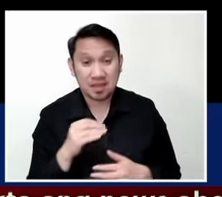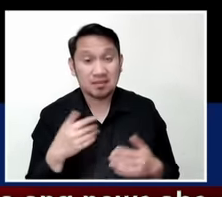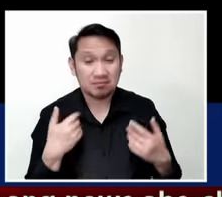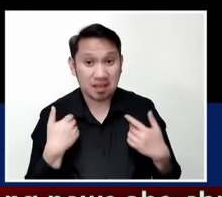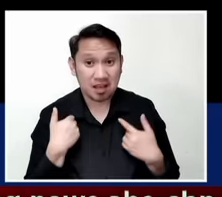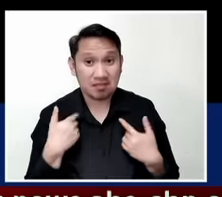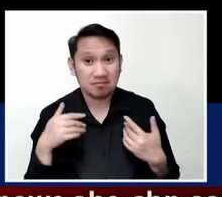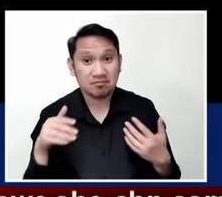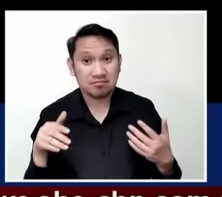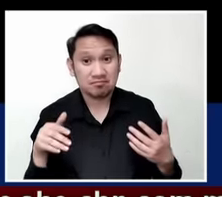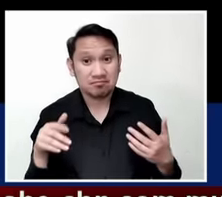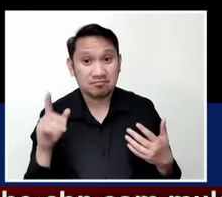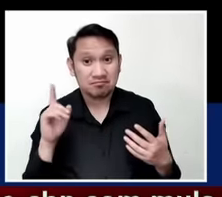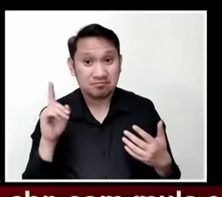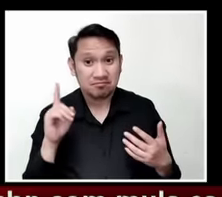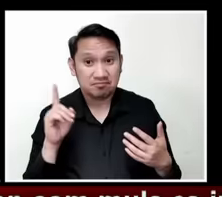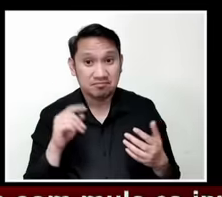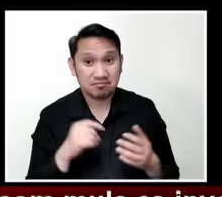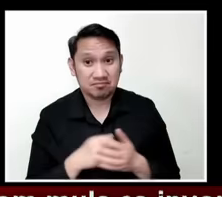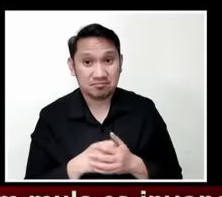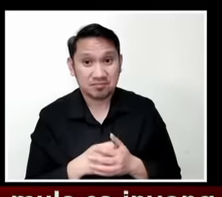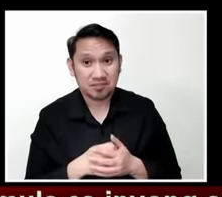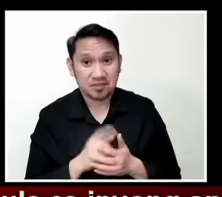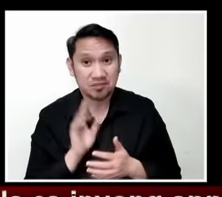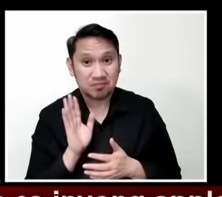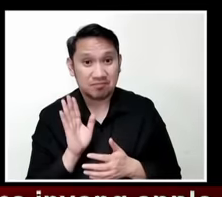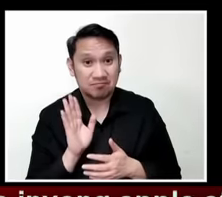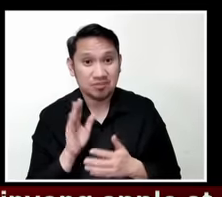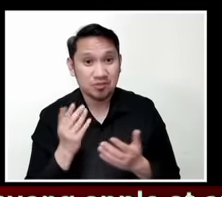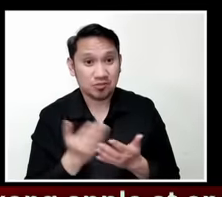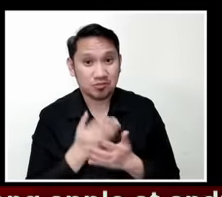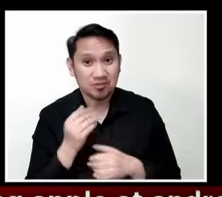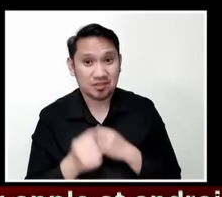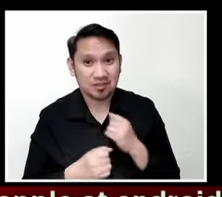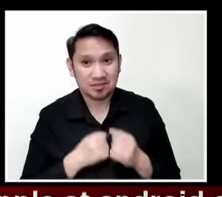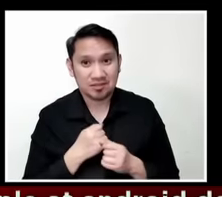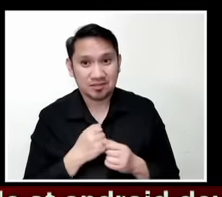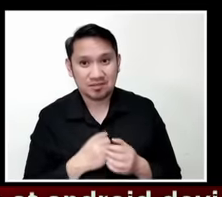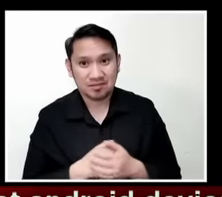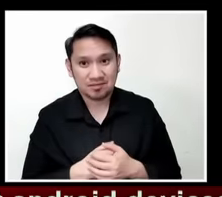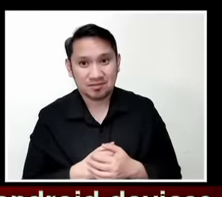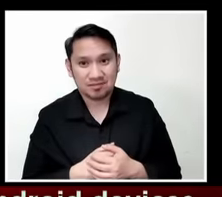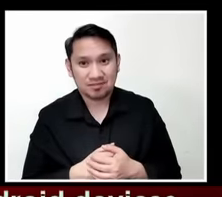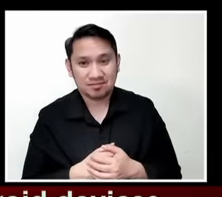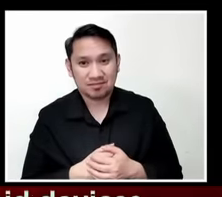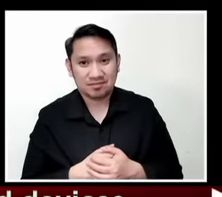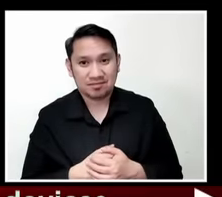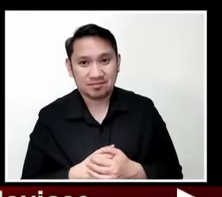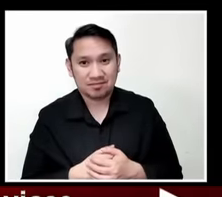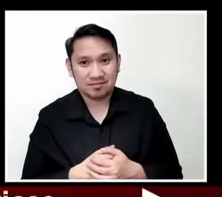Angelica, Bella at Kim Chu ang bagong taon. MJ Felipe, ABS-CBN News.